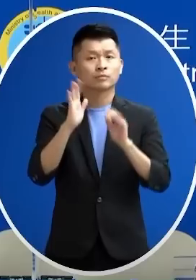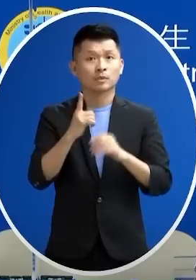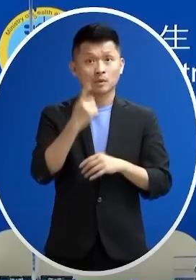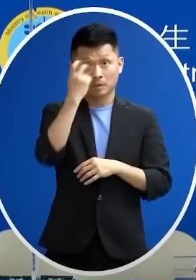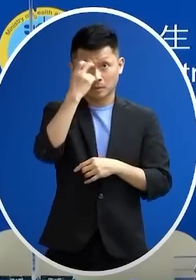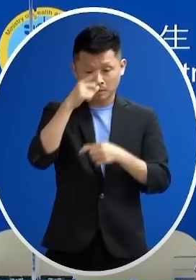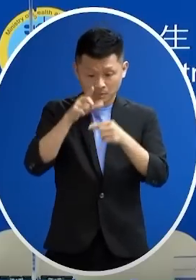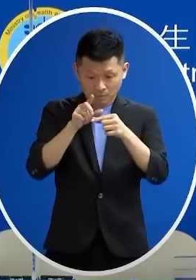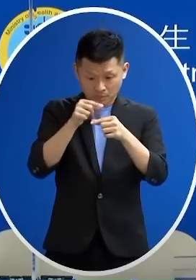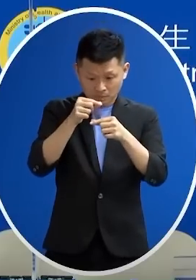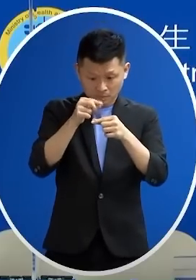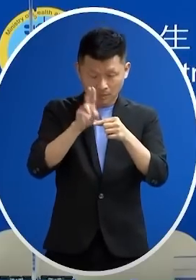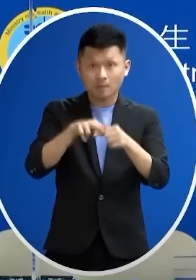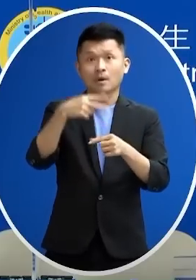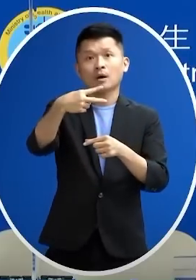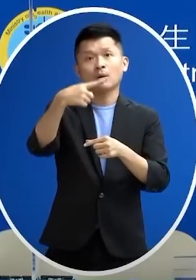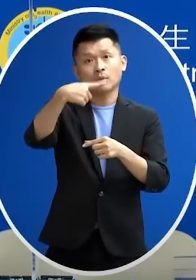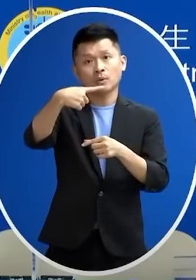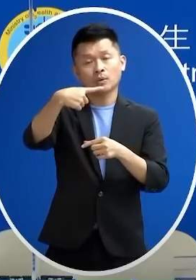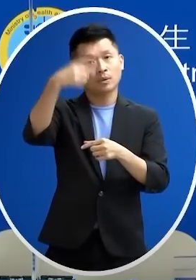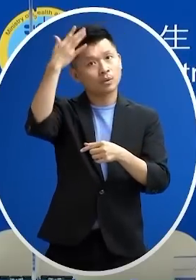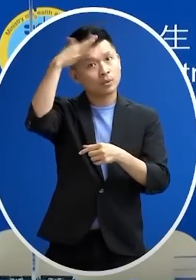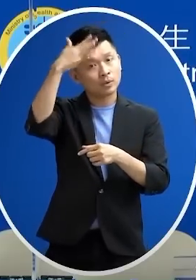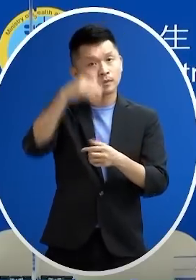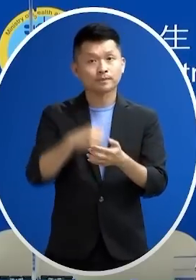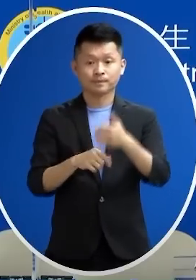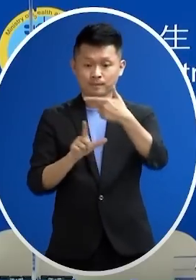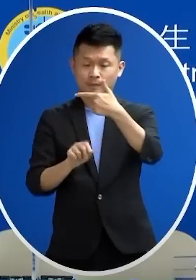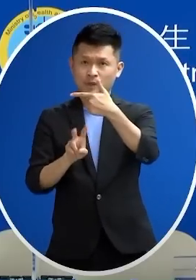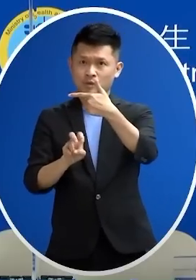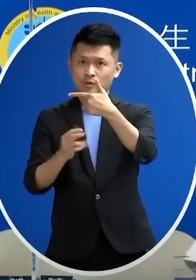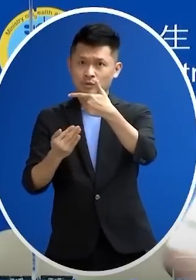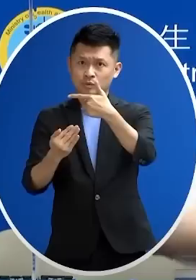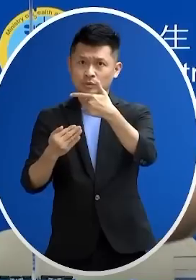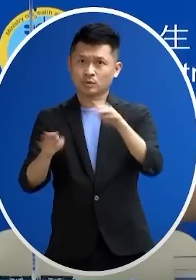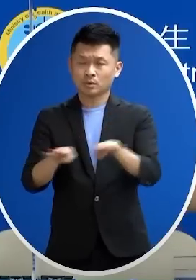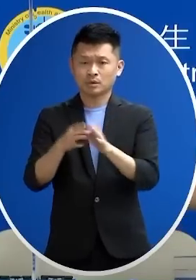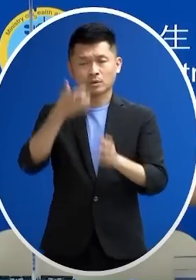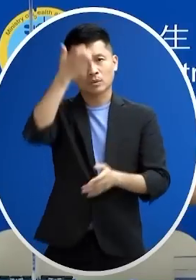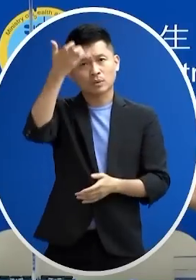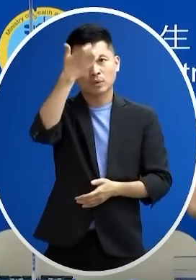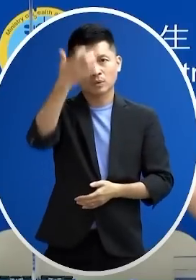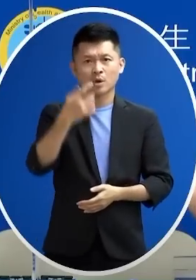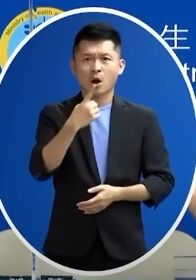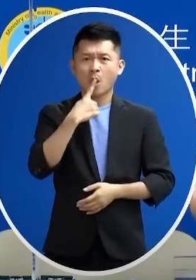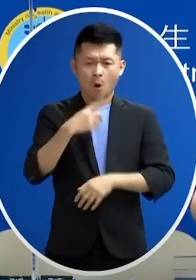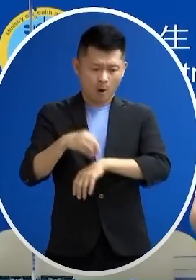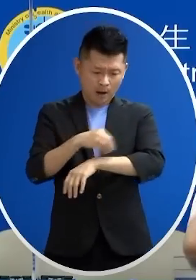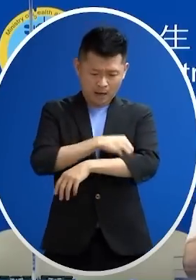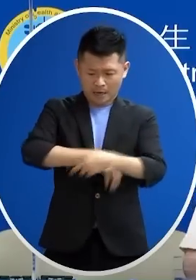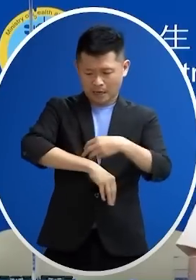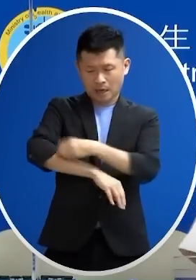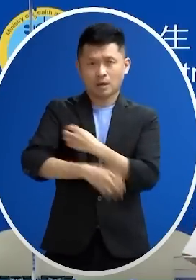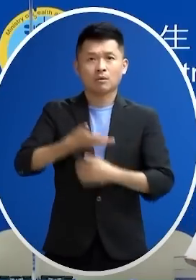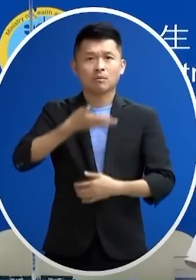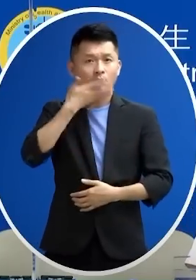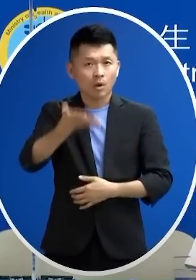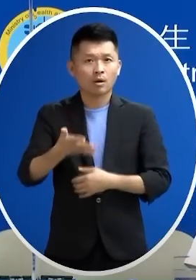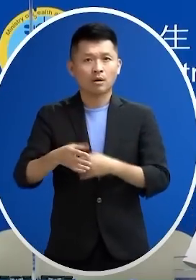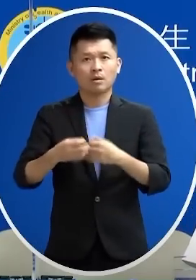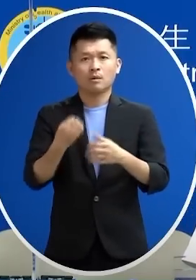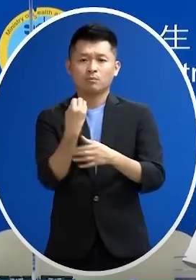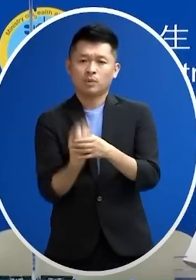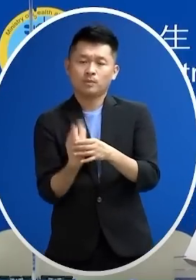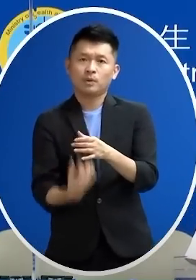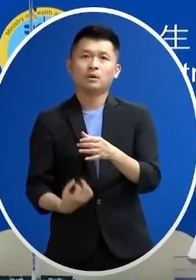快筛是阴性。那他在6月29号的时候开始出现有发烧、全身红疹、呕吐、腹泻哈、哦，还